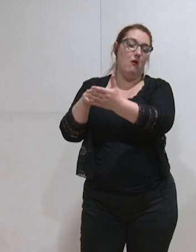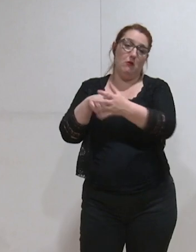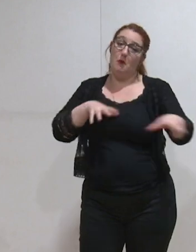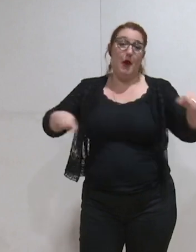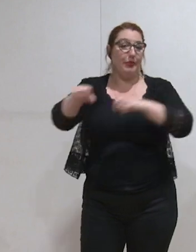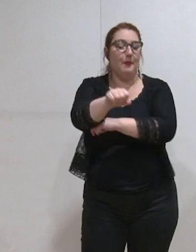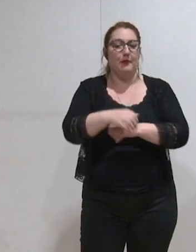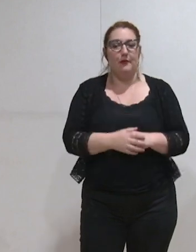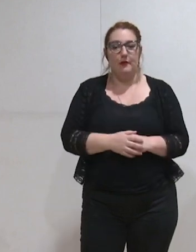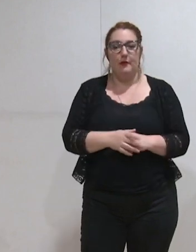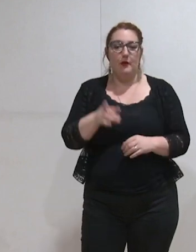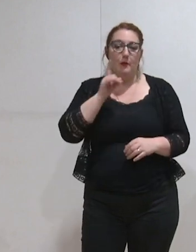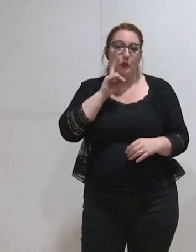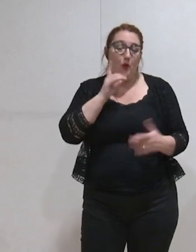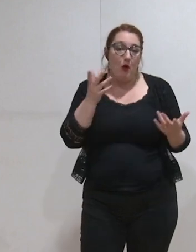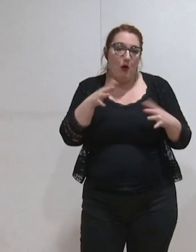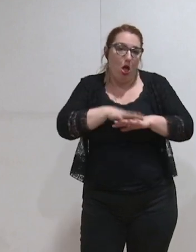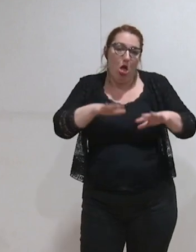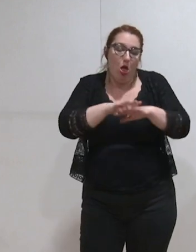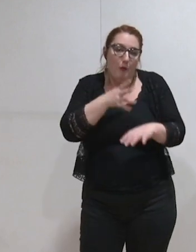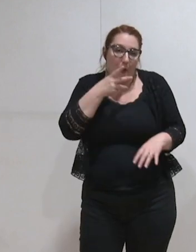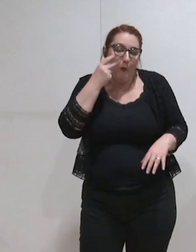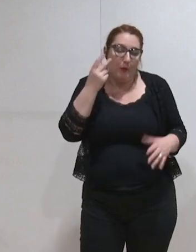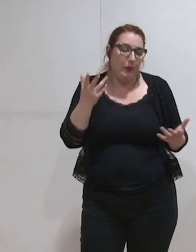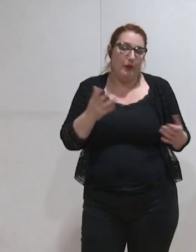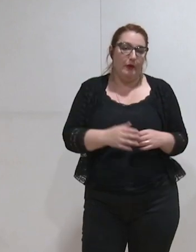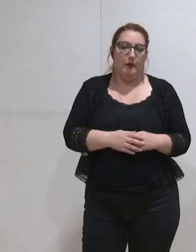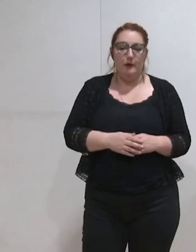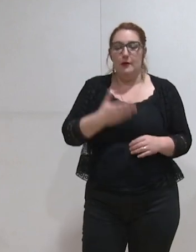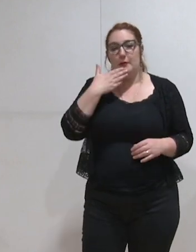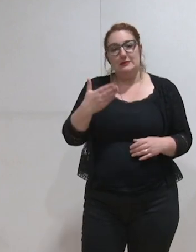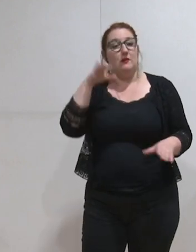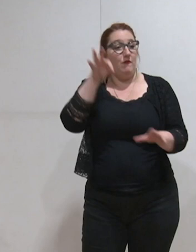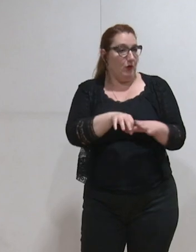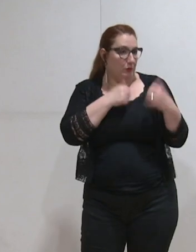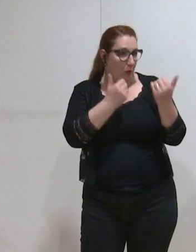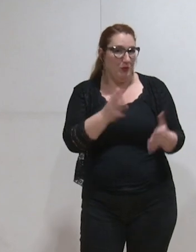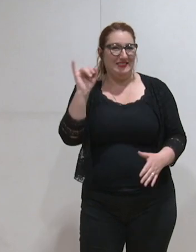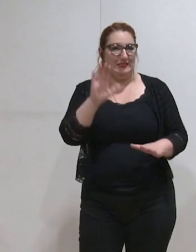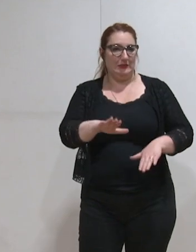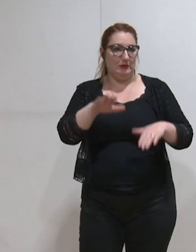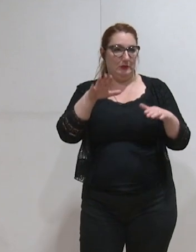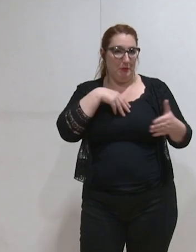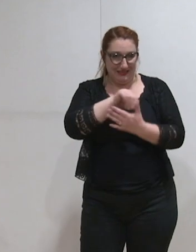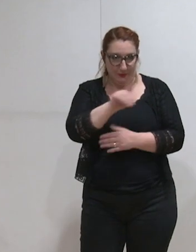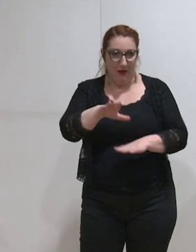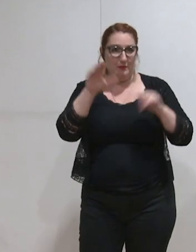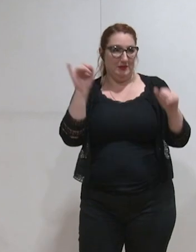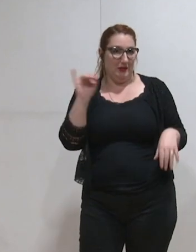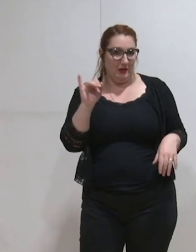la C sinon on y comprend plus rien quoi très bien merci je mets cette délibération au voie qui ne prend pas part au vote qui